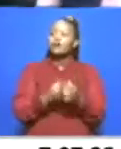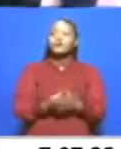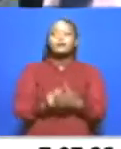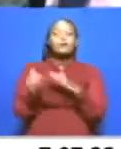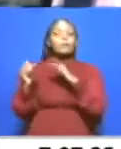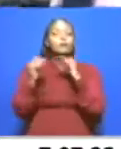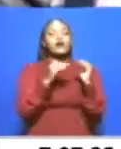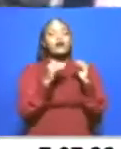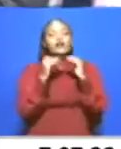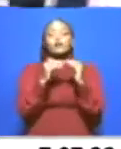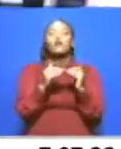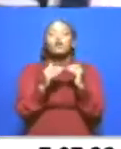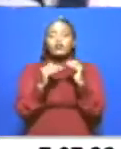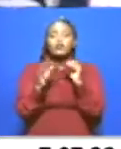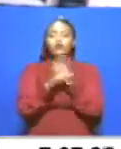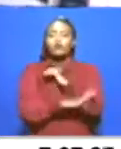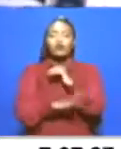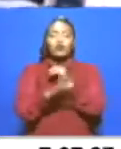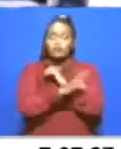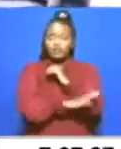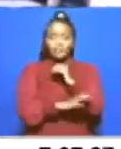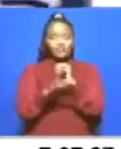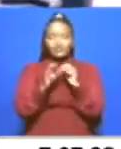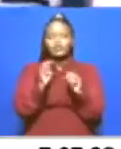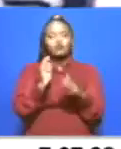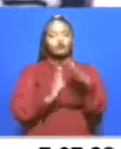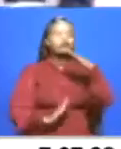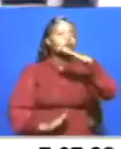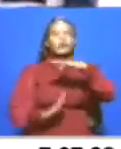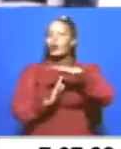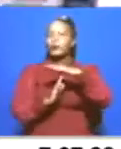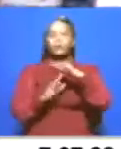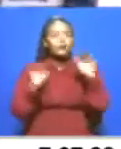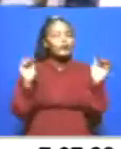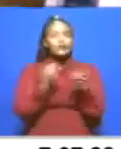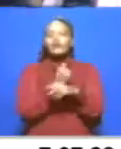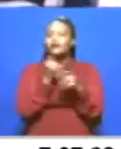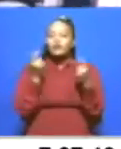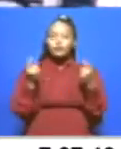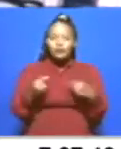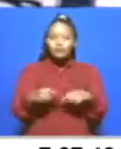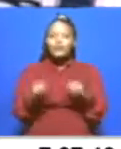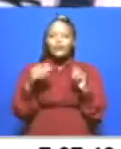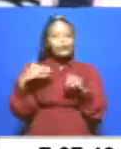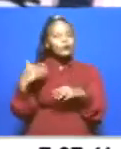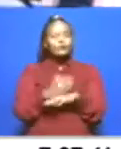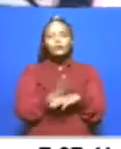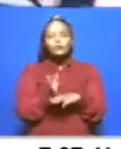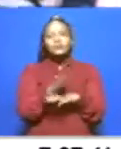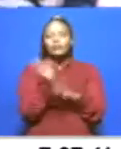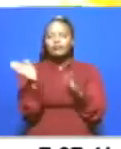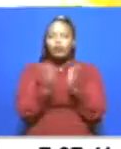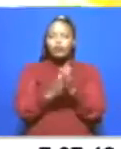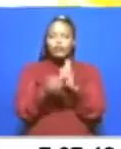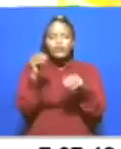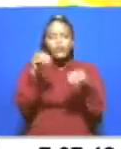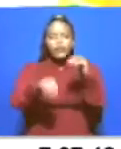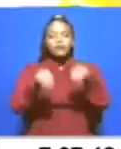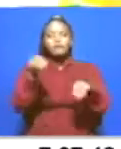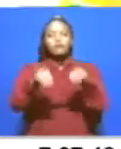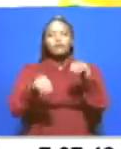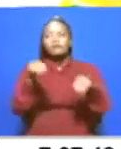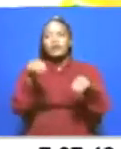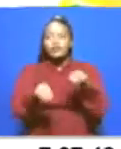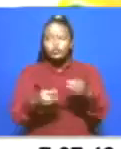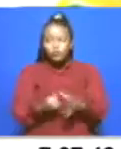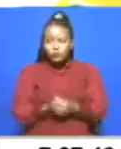country is in another level. They cannot interfere with the election of this country. You must